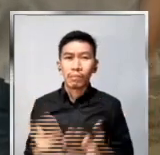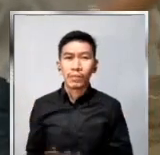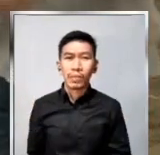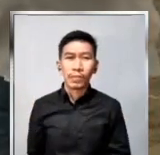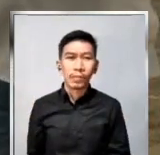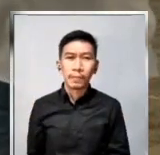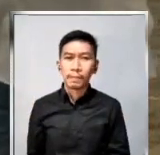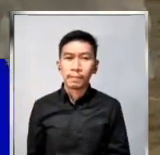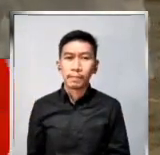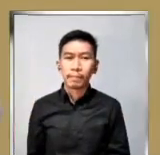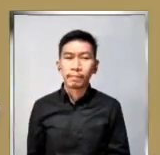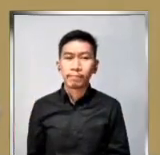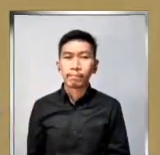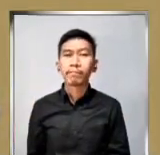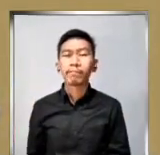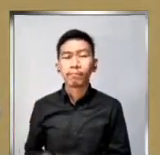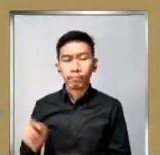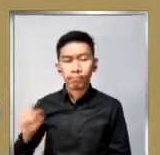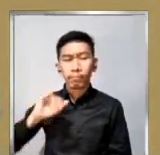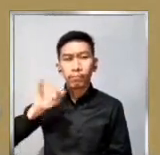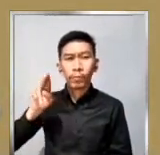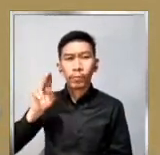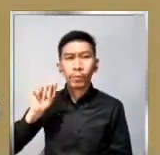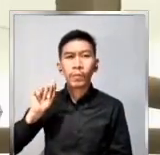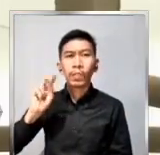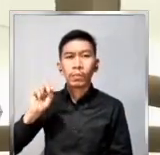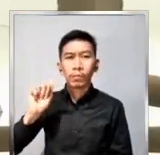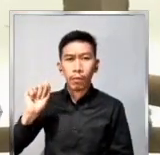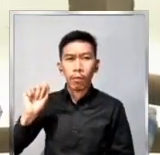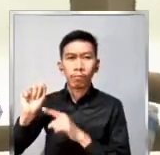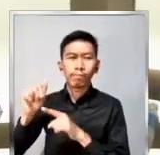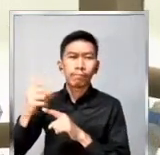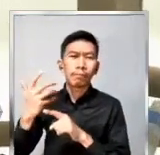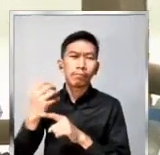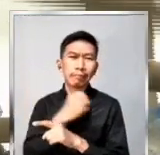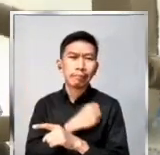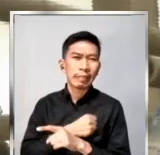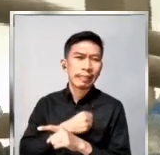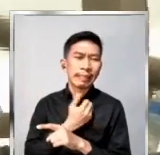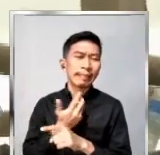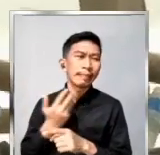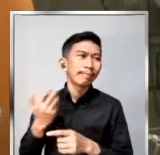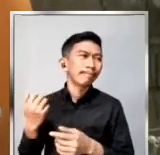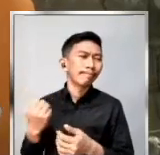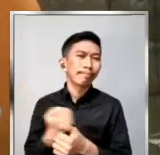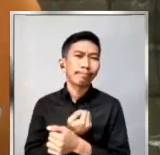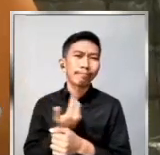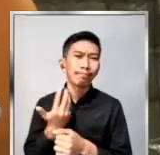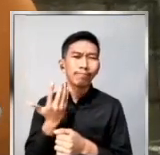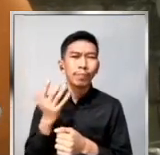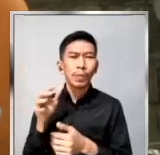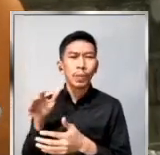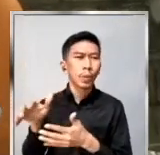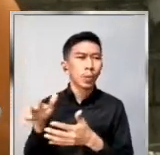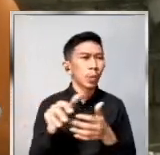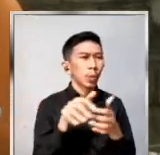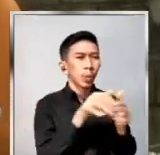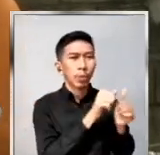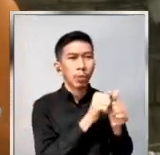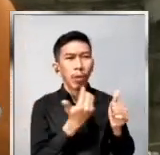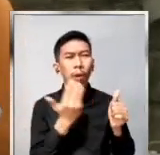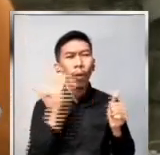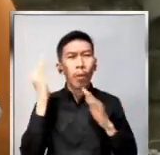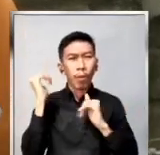Pinagsisisihan ni Juana na sumama pa siya sa preemptive evacuation. Hindi niya raw sana iniwan ang kanilang bahay. Kasi kahit kunti